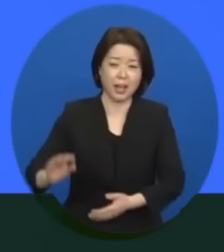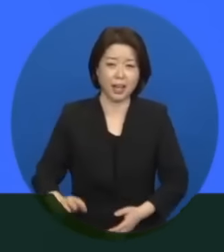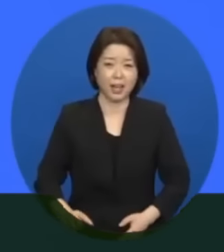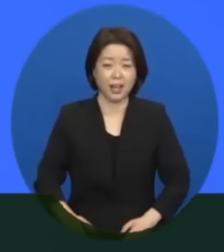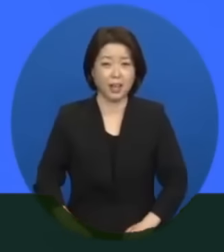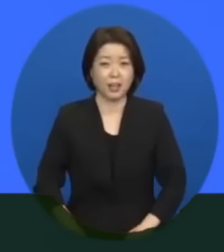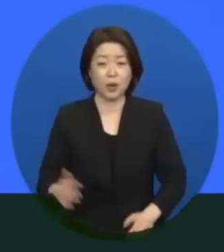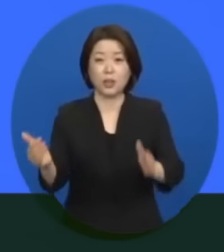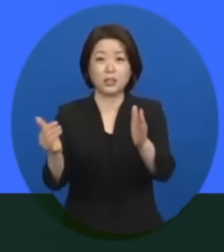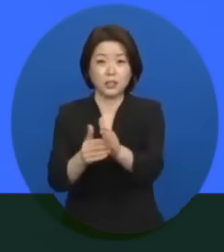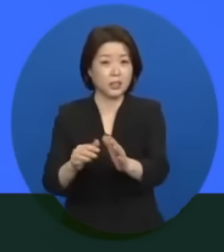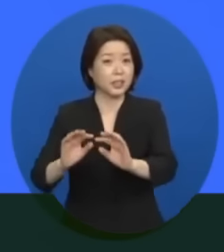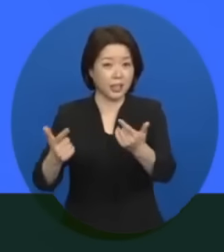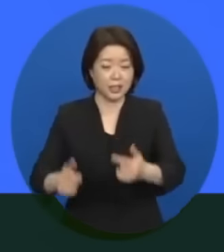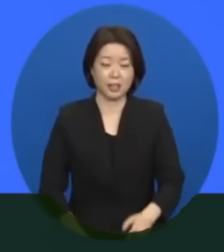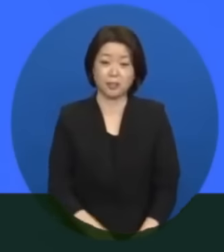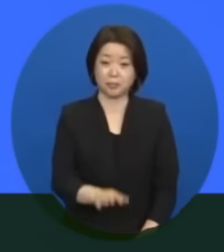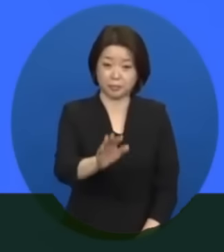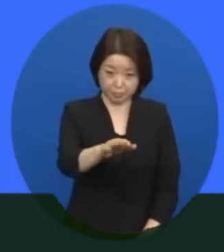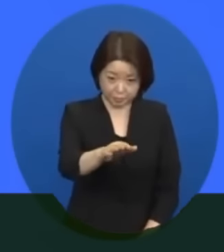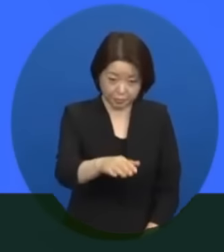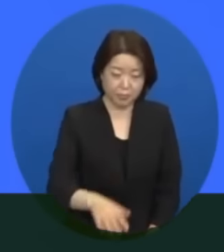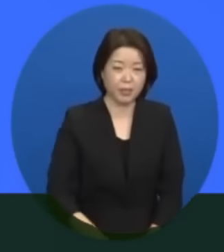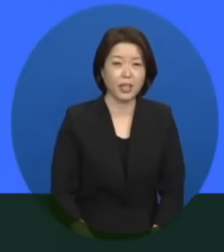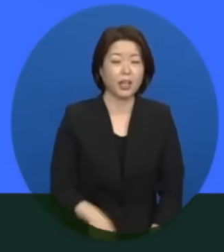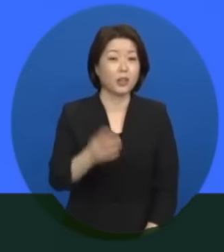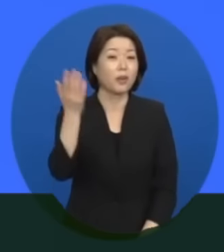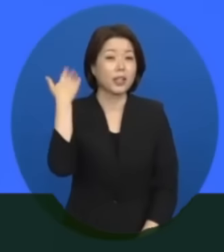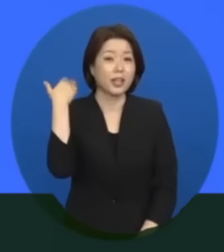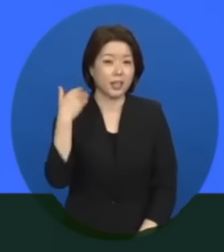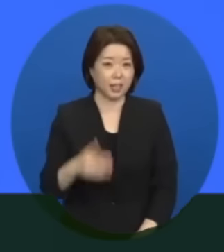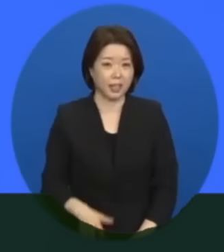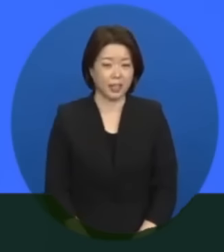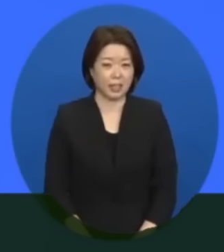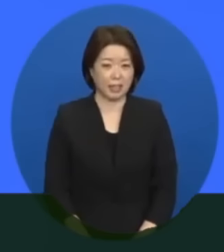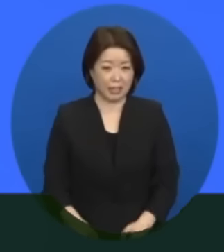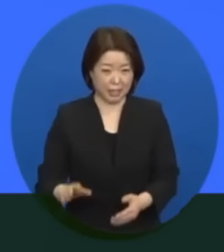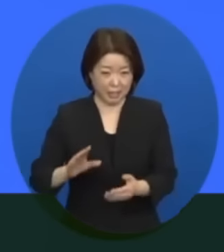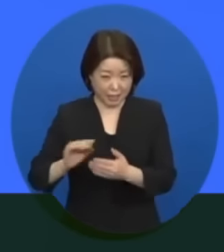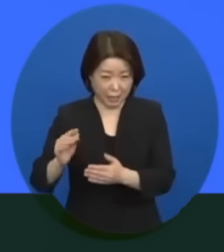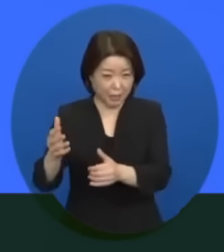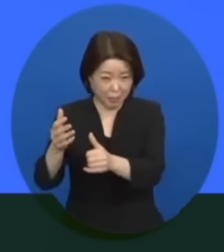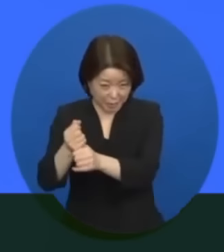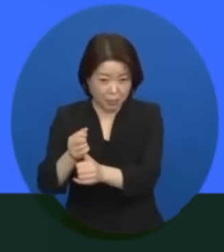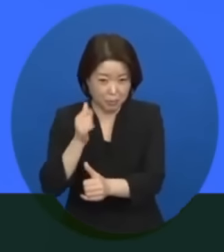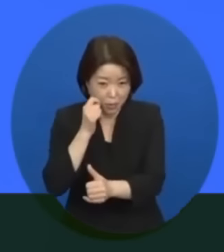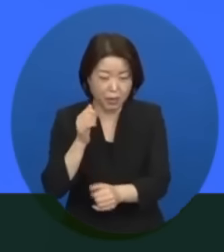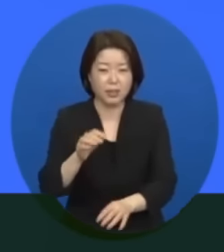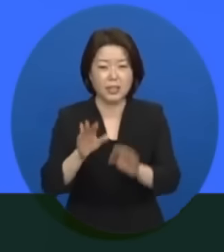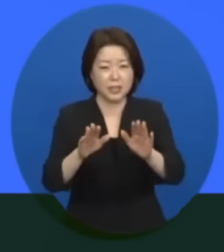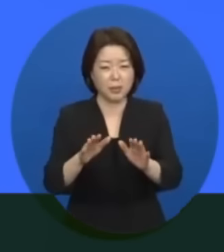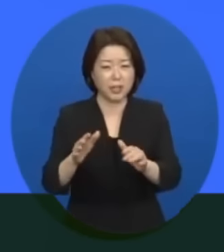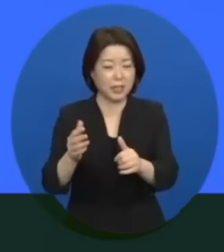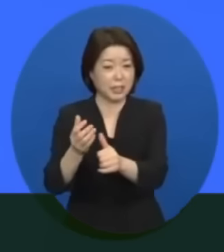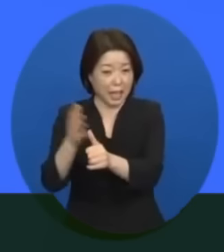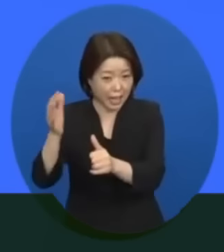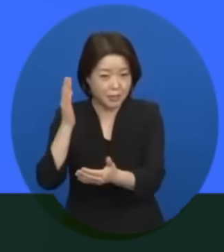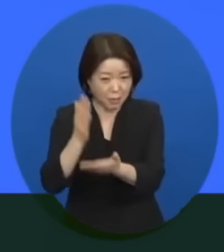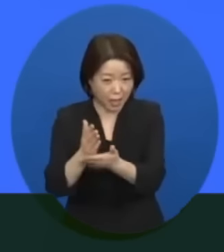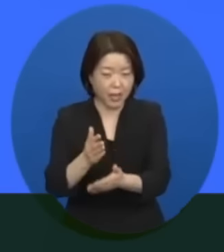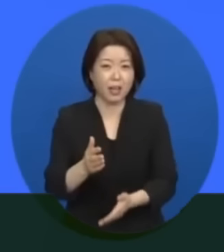아니고요 애니야 너 그때 놓쳤지 이번에는 놓치지 마